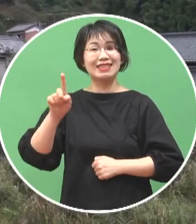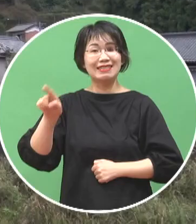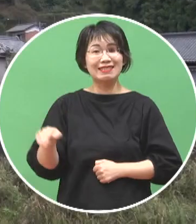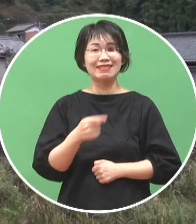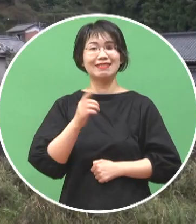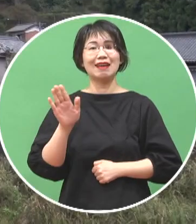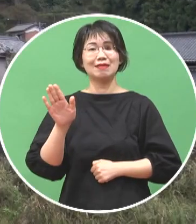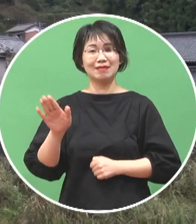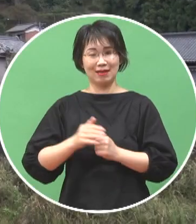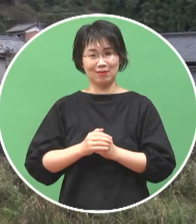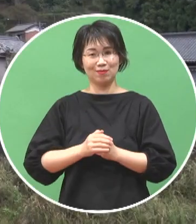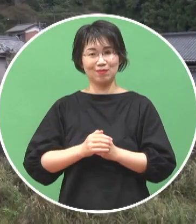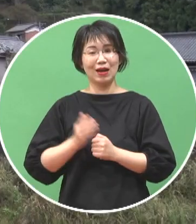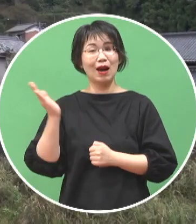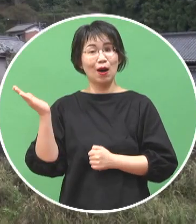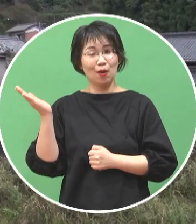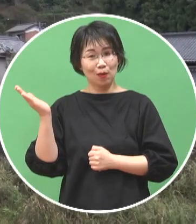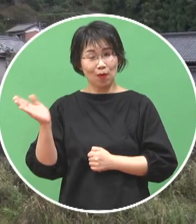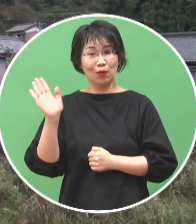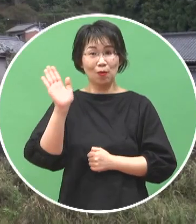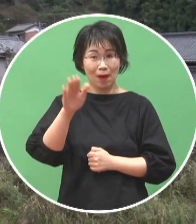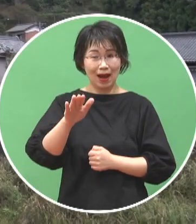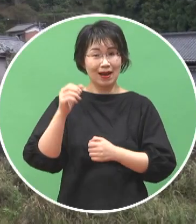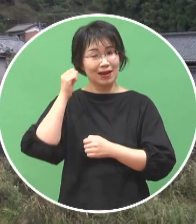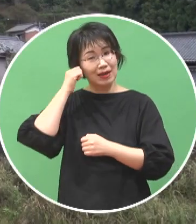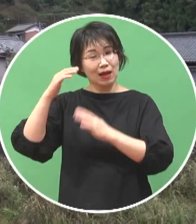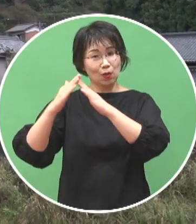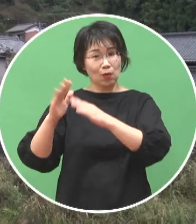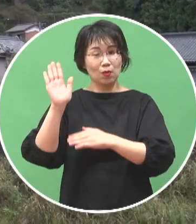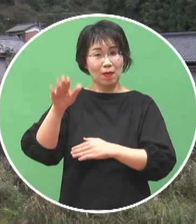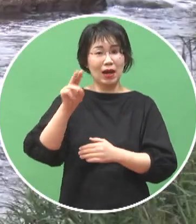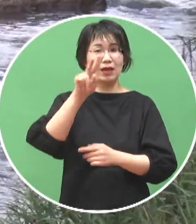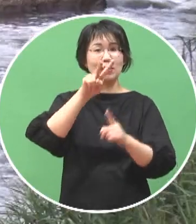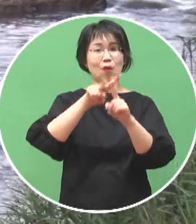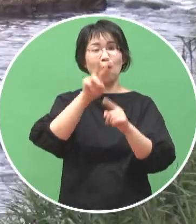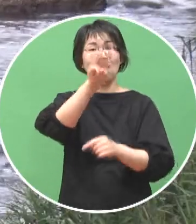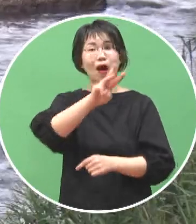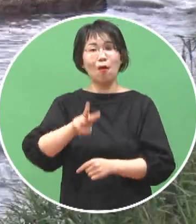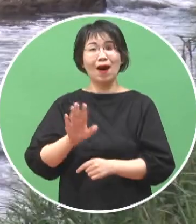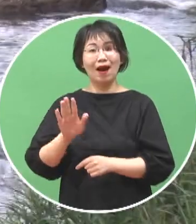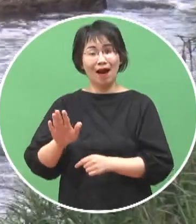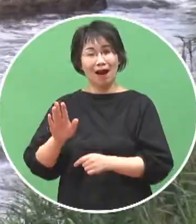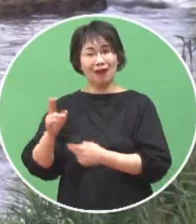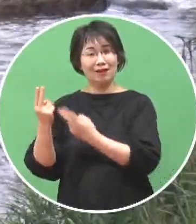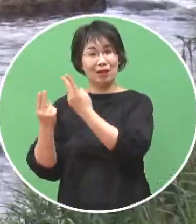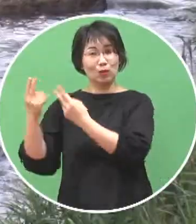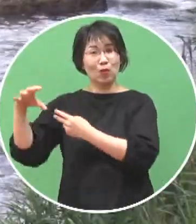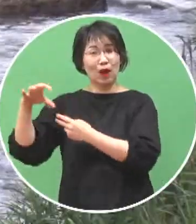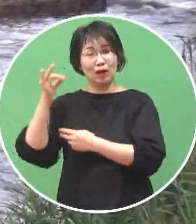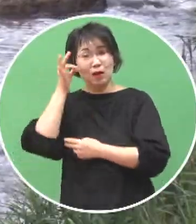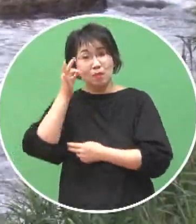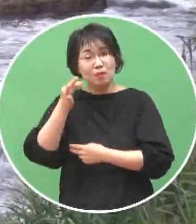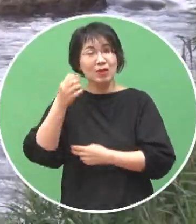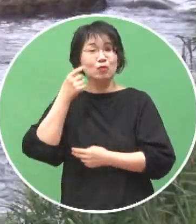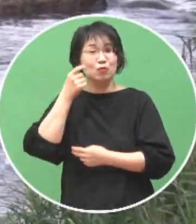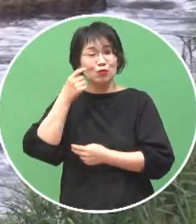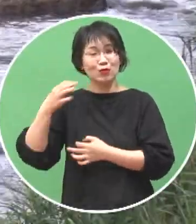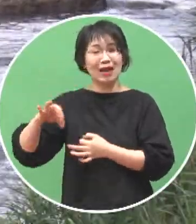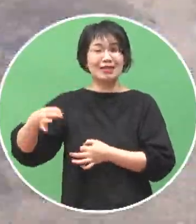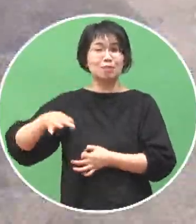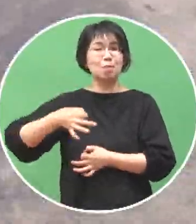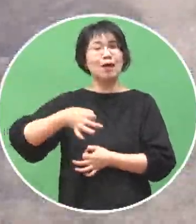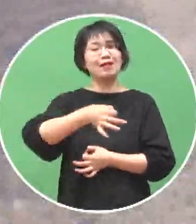。うぐいすの宿の目の前には小川が流れていて、都会ではなかなか見ることが難しいメダカ